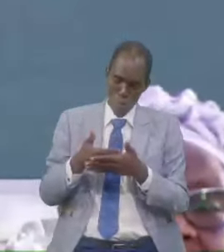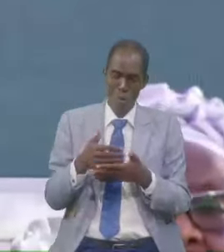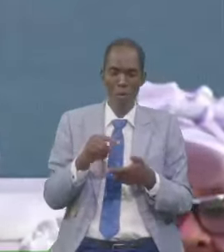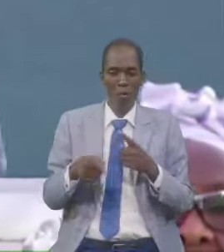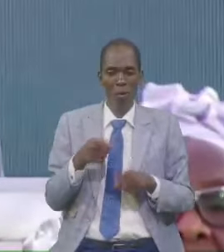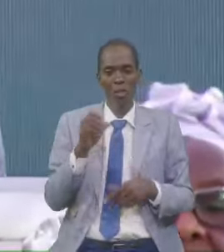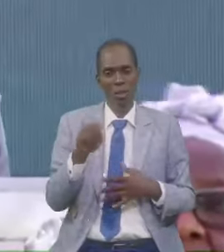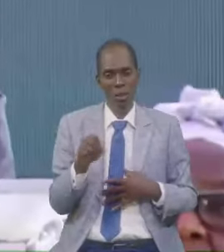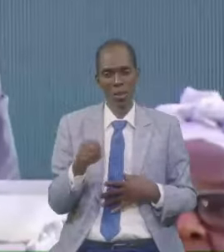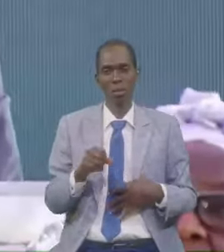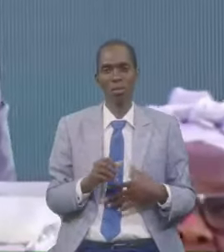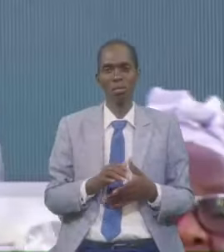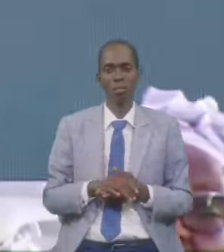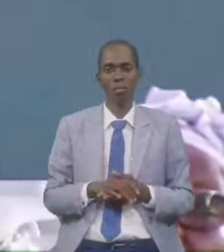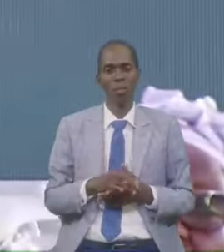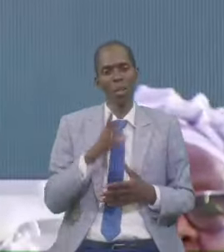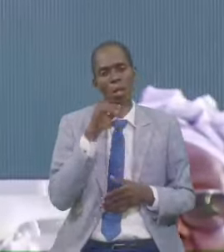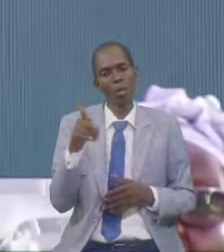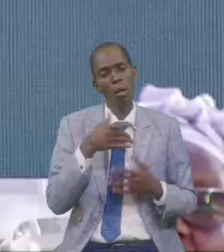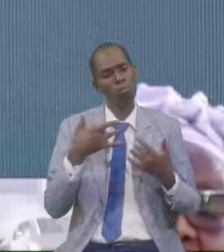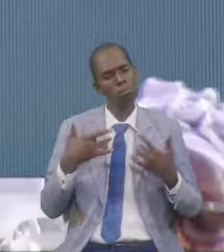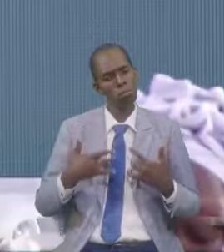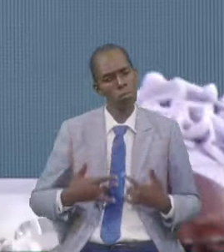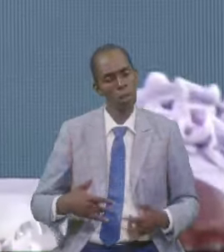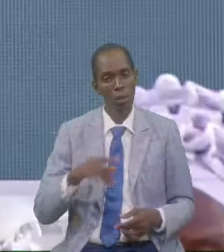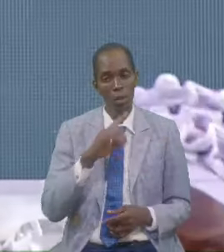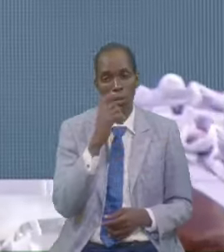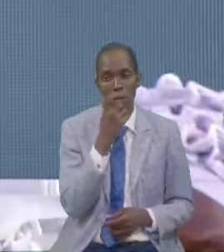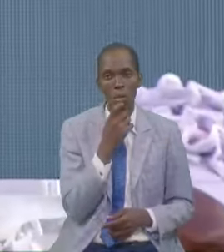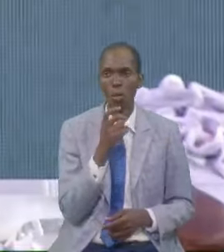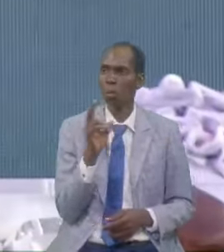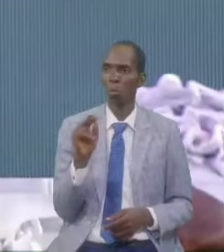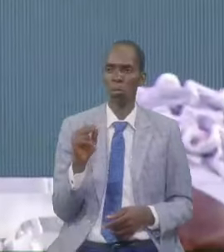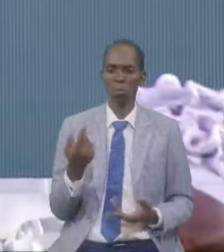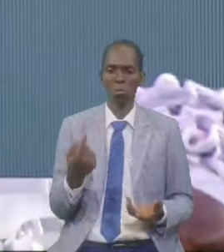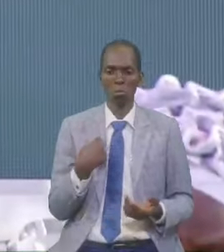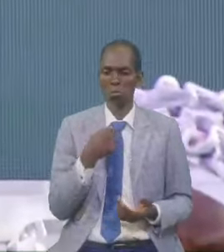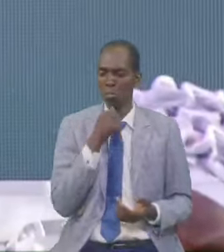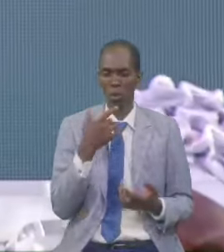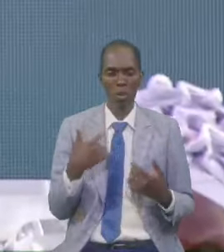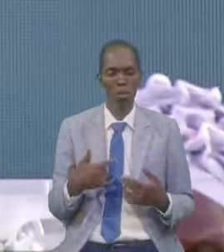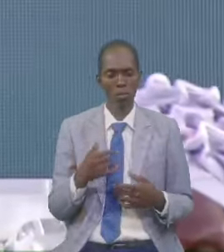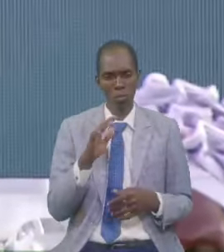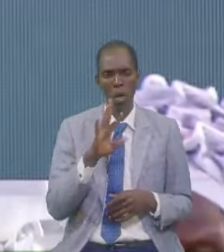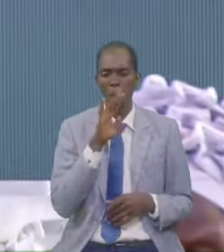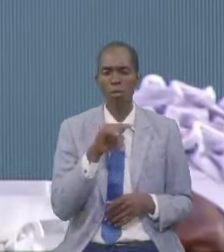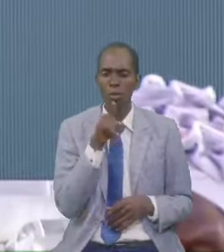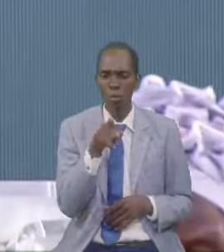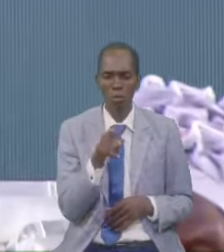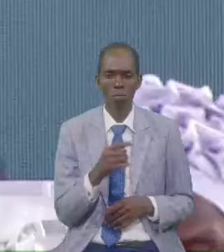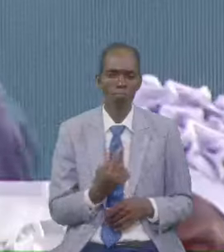కూడా. Are you discouraged? నిరుత్సాహంతో ఉన్నారా? No. లేదండి. Are you disappointed? నిరుత్సాహం చెందారా?